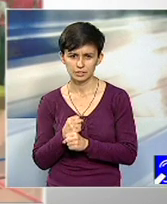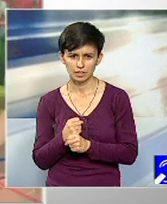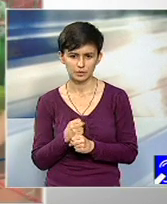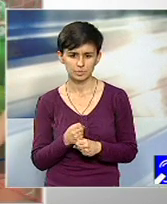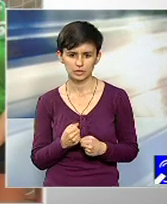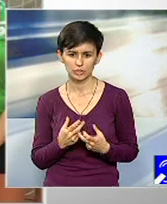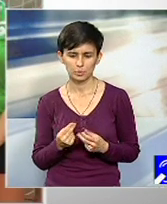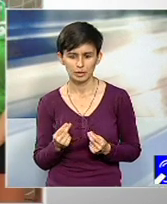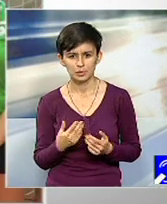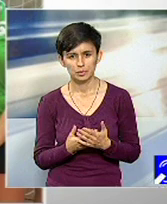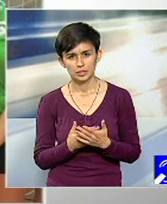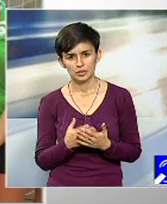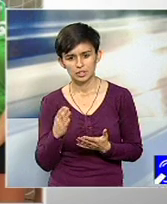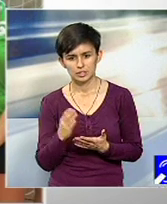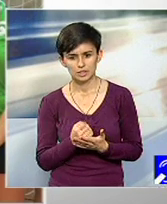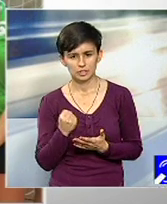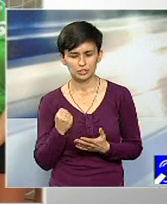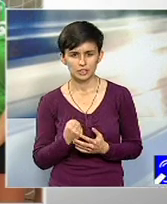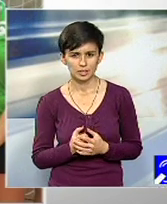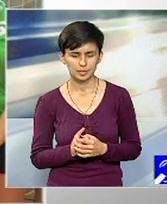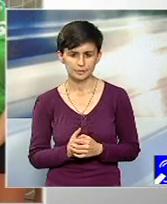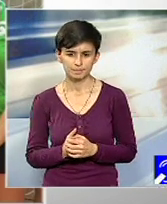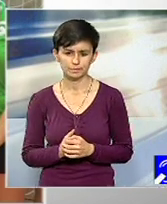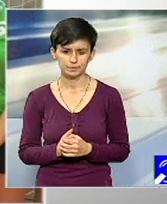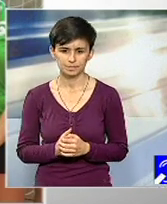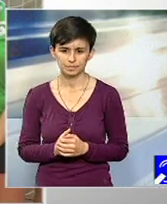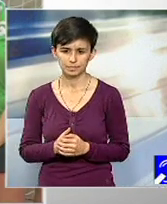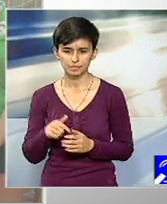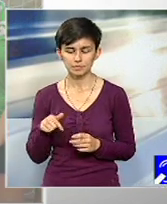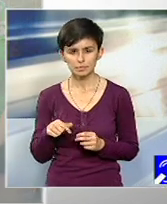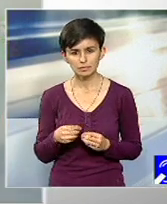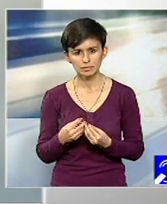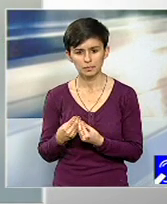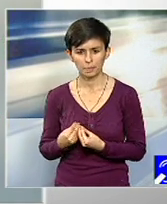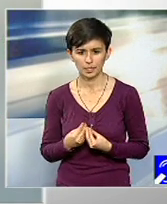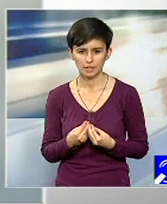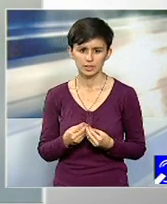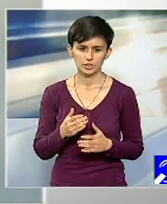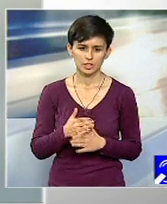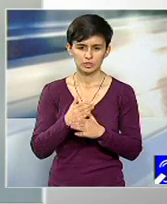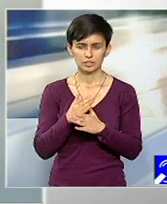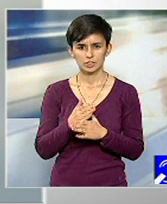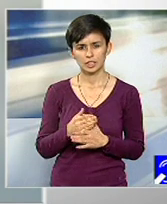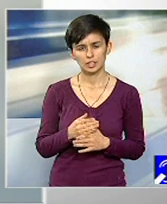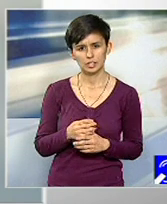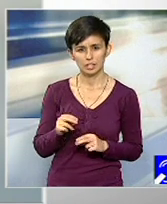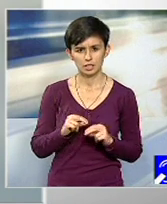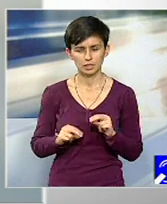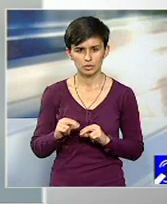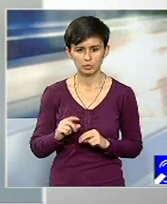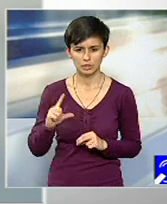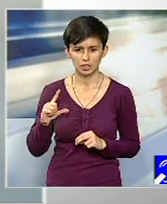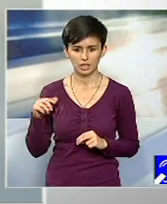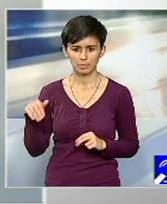să câștigăm ceva. Înțeleg că această asociere sau această susținere pe care o aveți din partea clubului La Mont vă și ajută